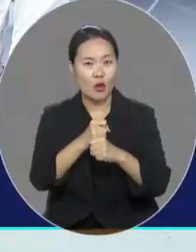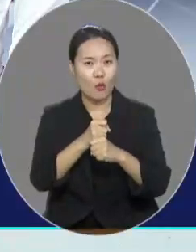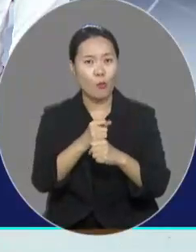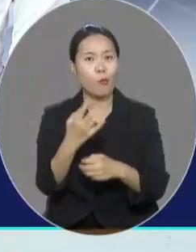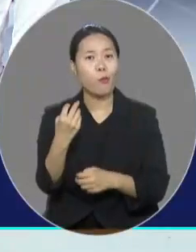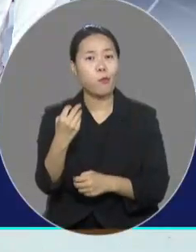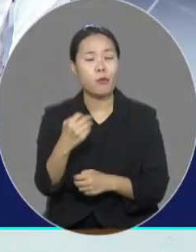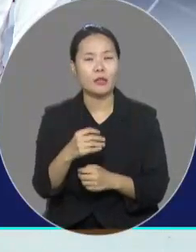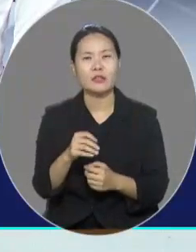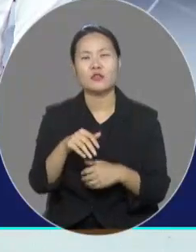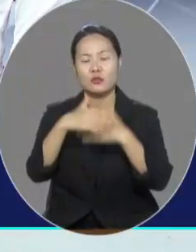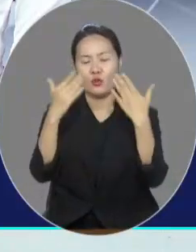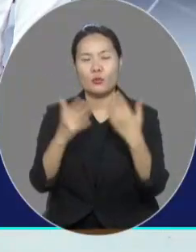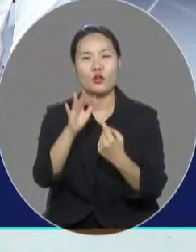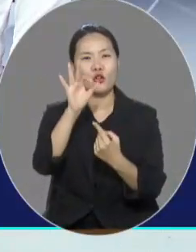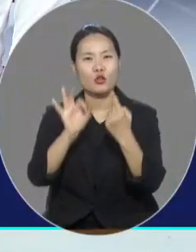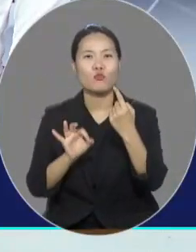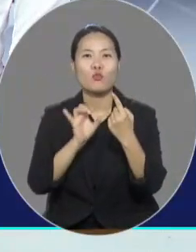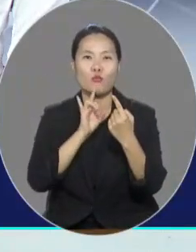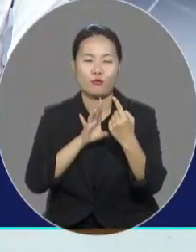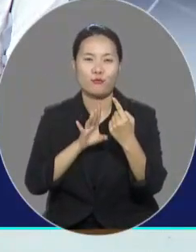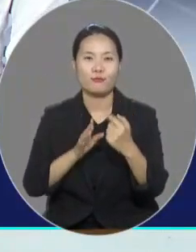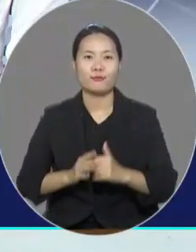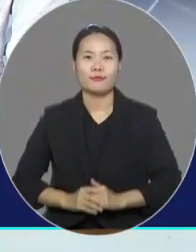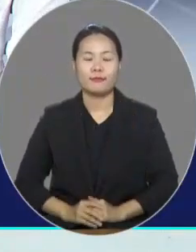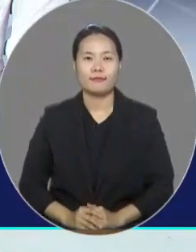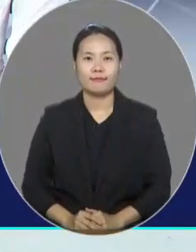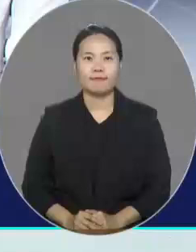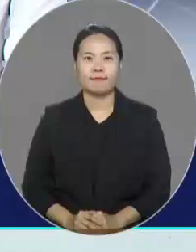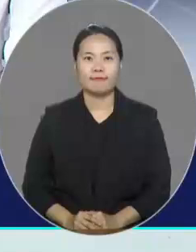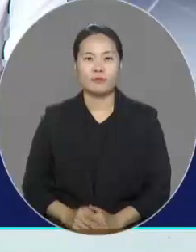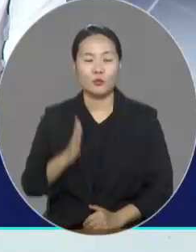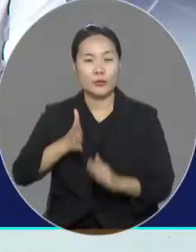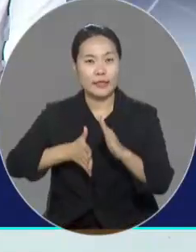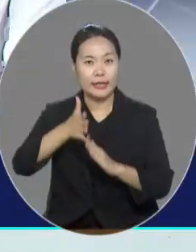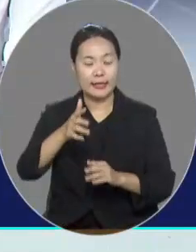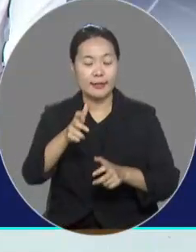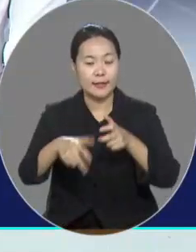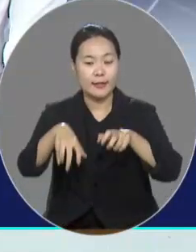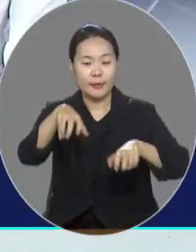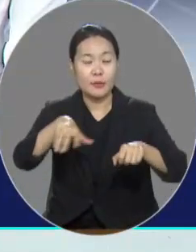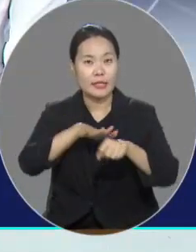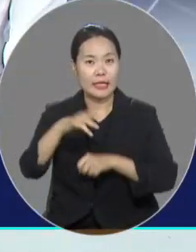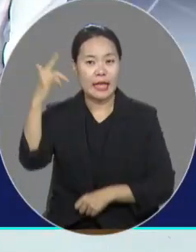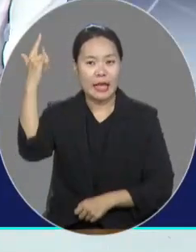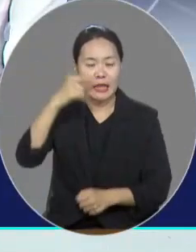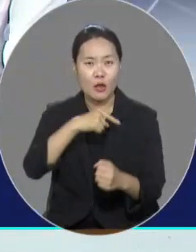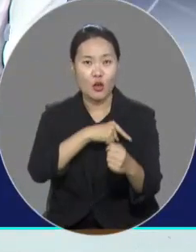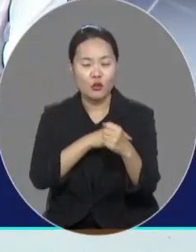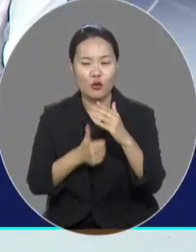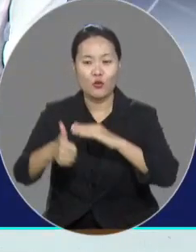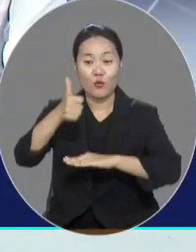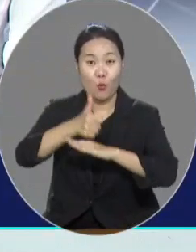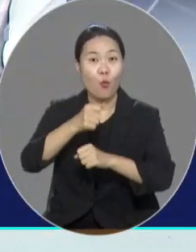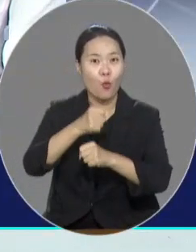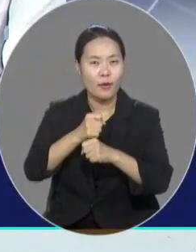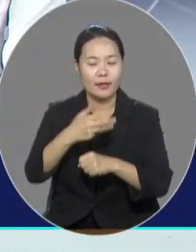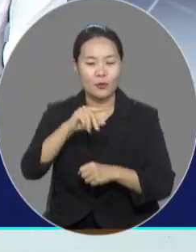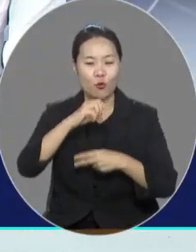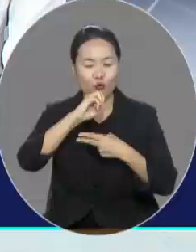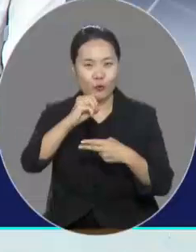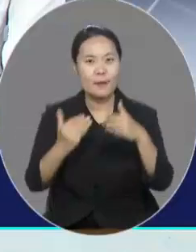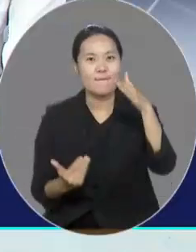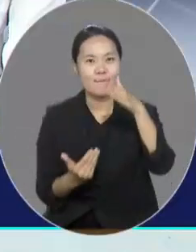에너지 생산 비율은 전체의 1%에 그치고 있습니다. 울산시는 잔단형 태양광 성공 사례를 만들어 탄소